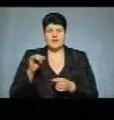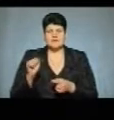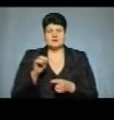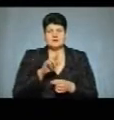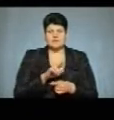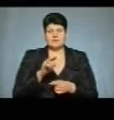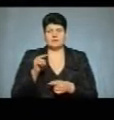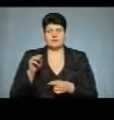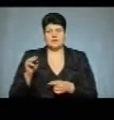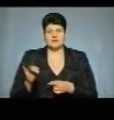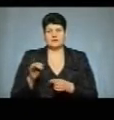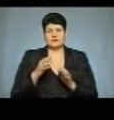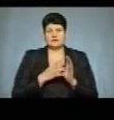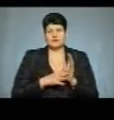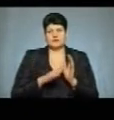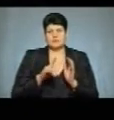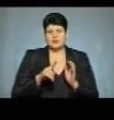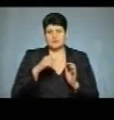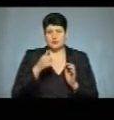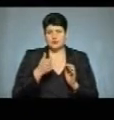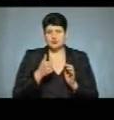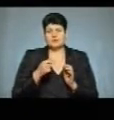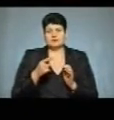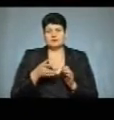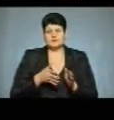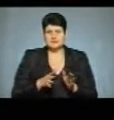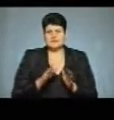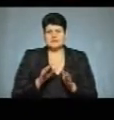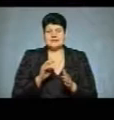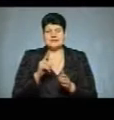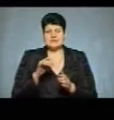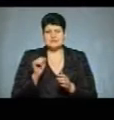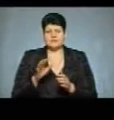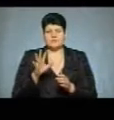Валерійовичу 18.07.91 року заставу у розмірі